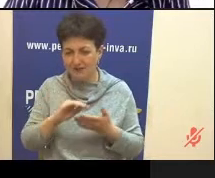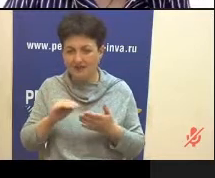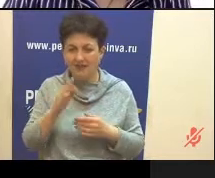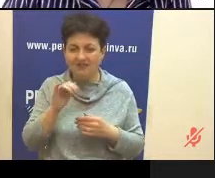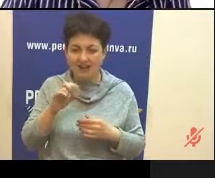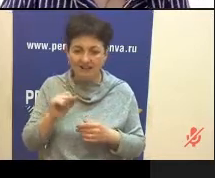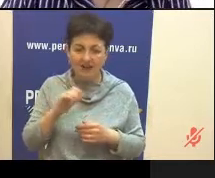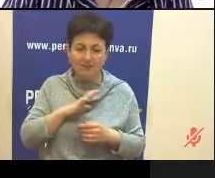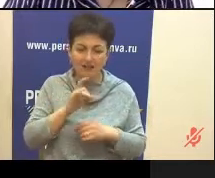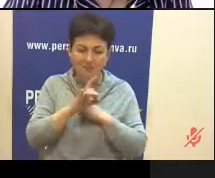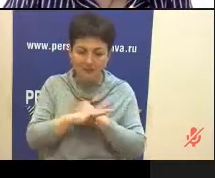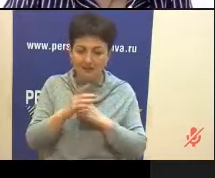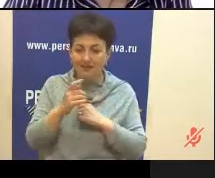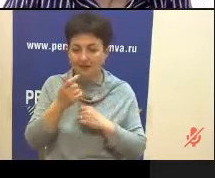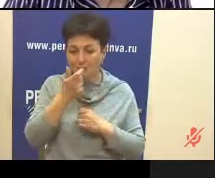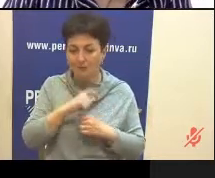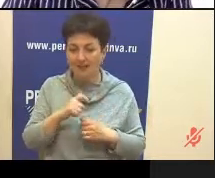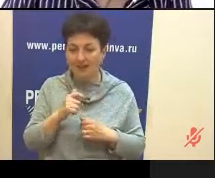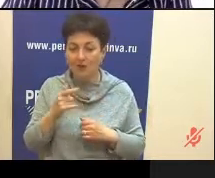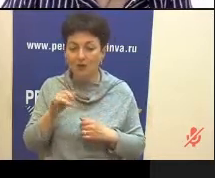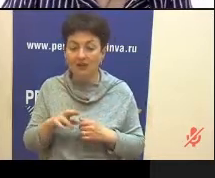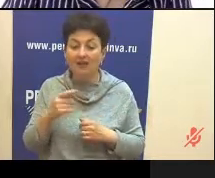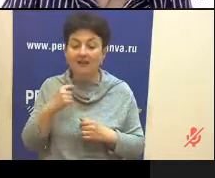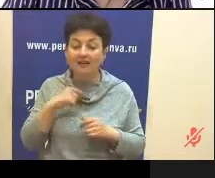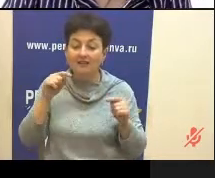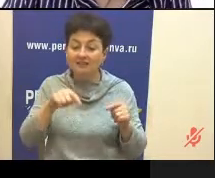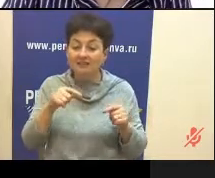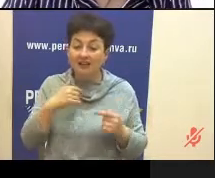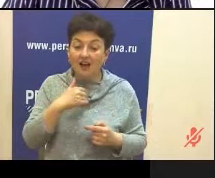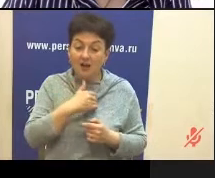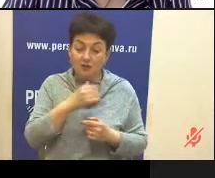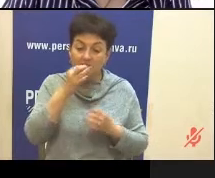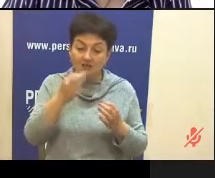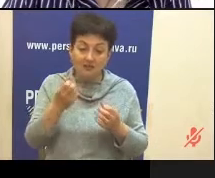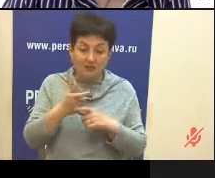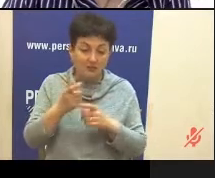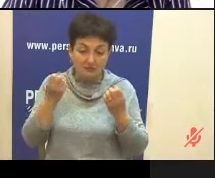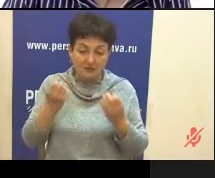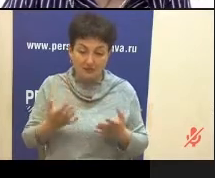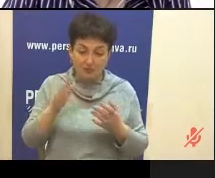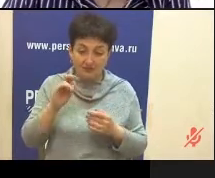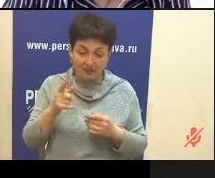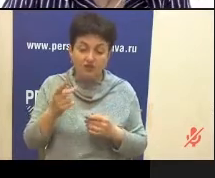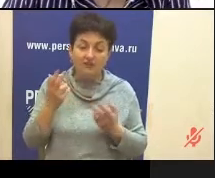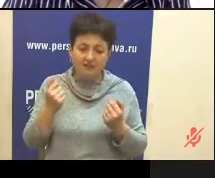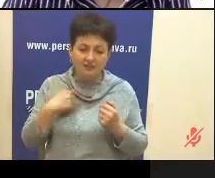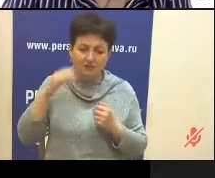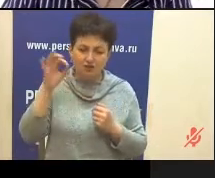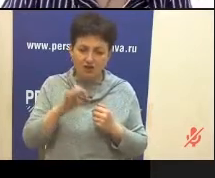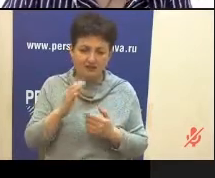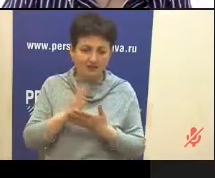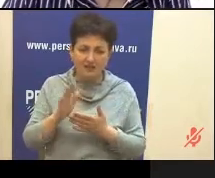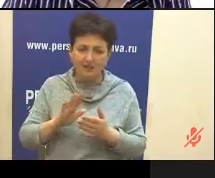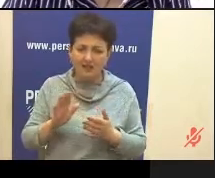еще фраза. «Вдова была бедная, но благородная». А здесь я, на самом деле, хочу сказать очень простую